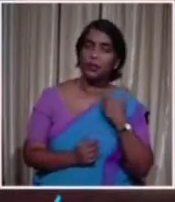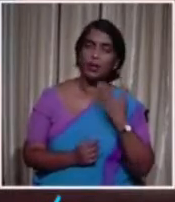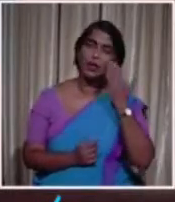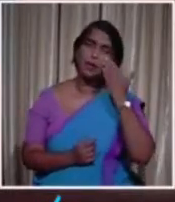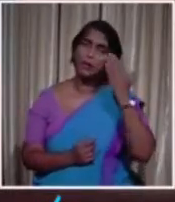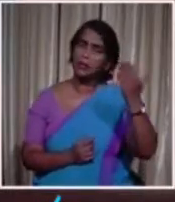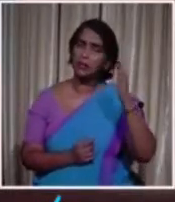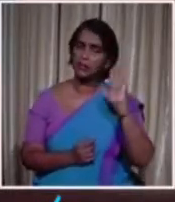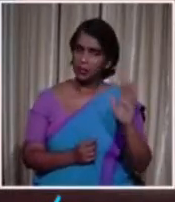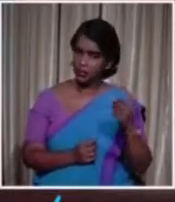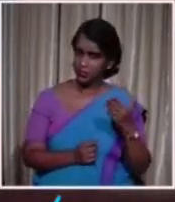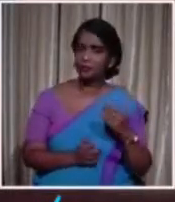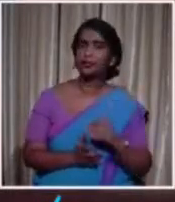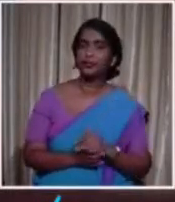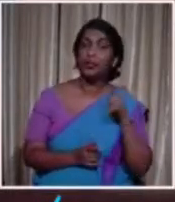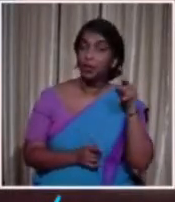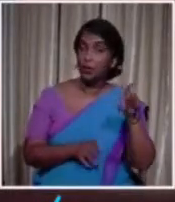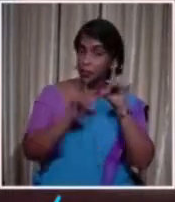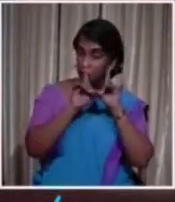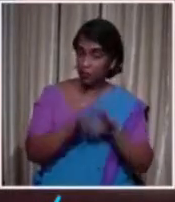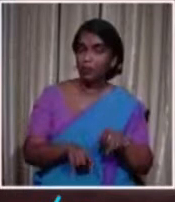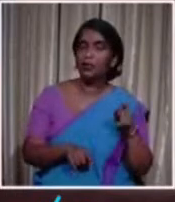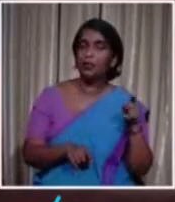බලන්නේ මෙන්න මේ